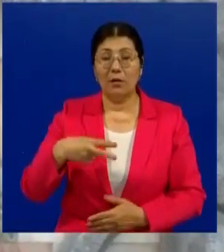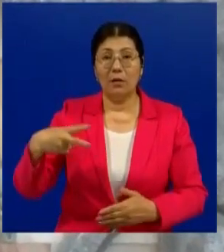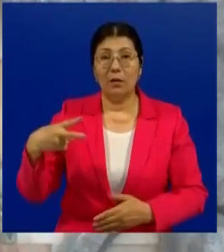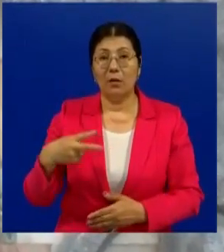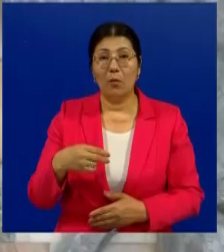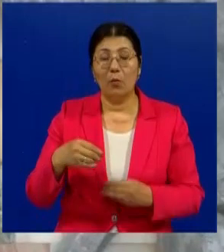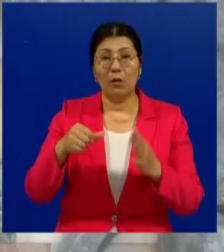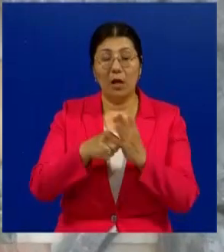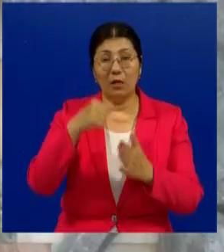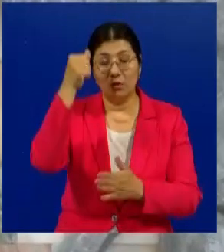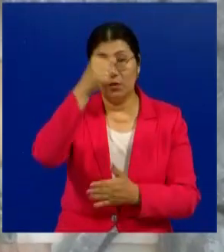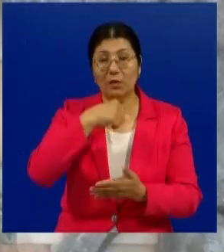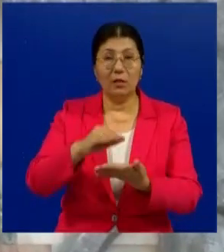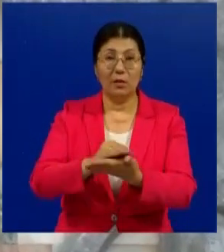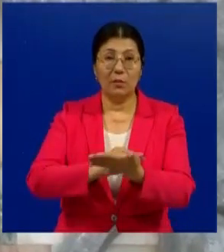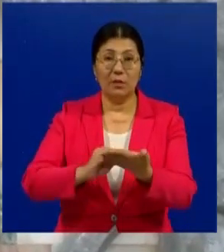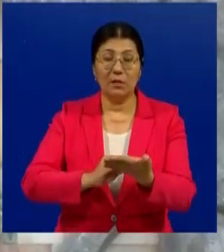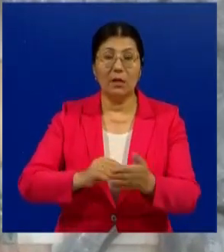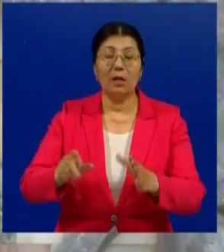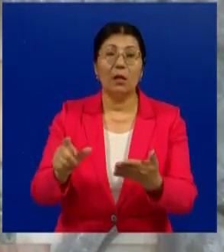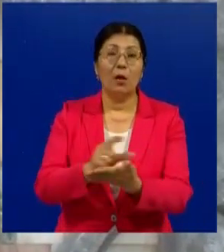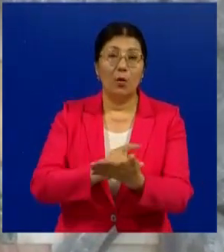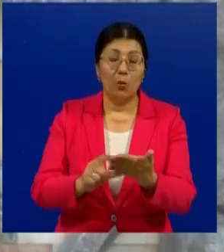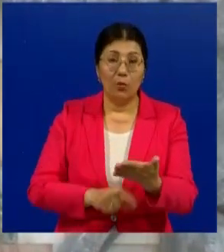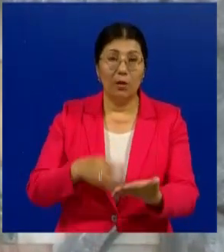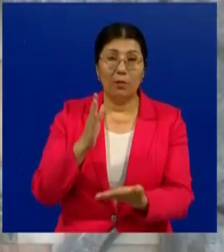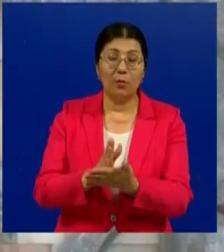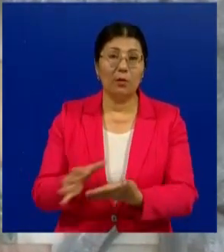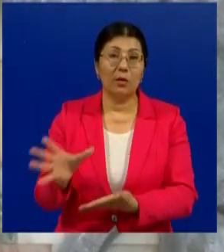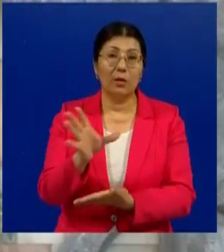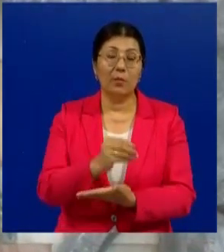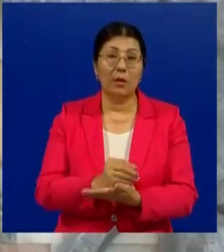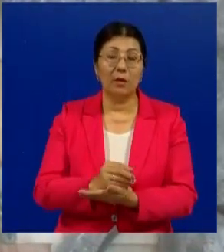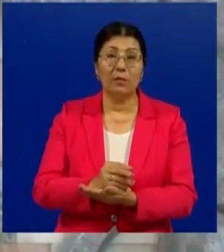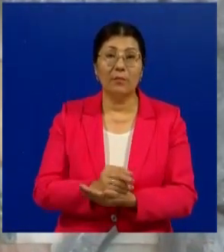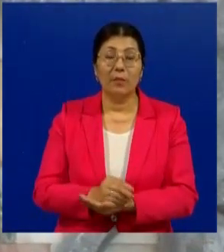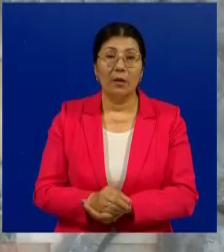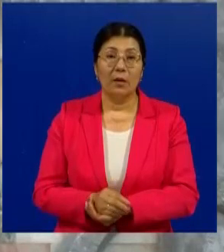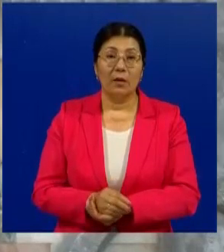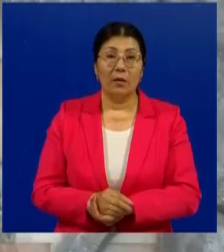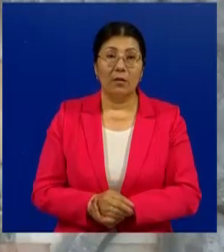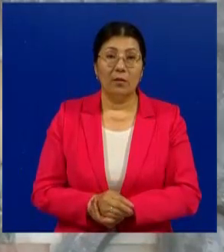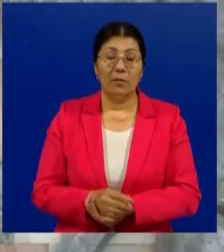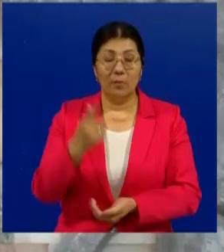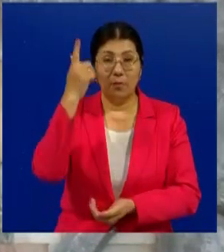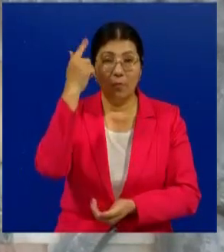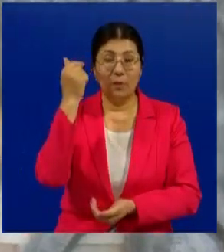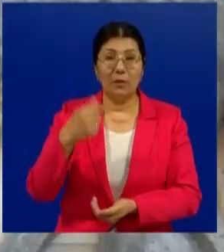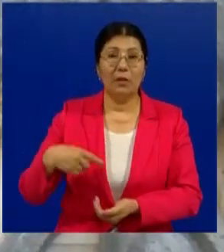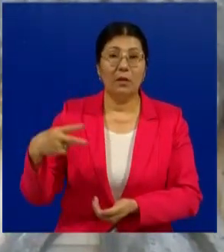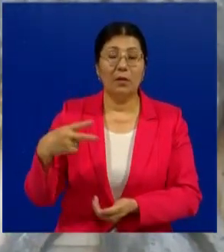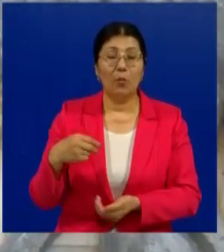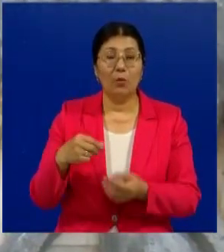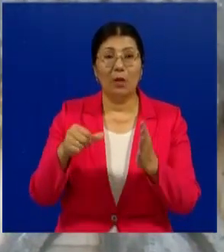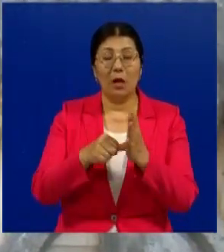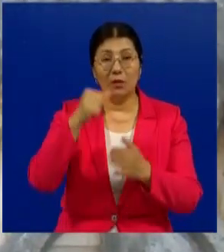деп жазған өлеңі бар. Оның барлығын үлкен оқып жатпаймын. Сол 2016